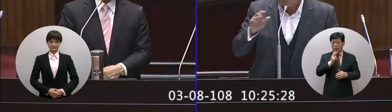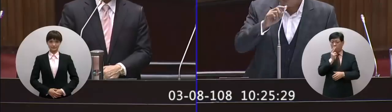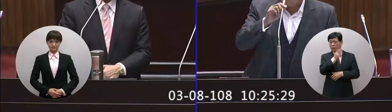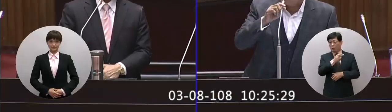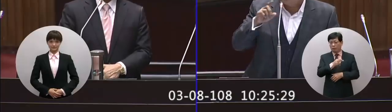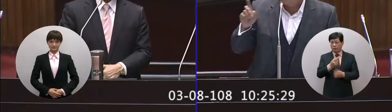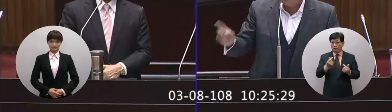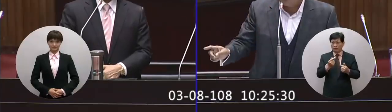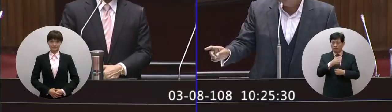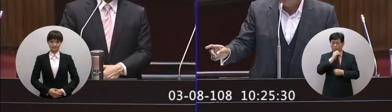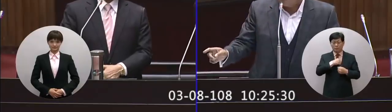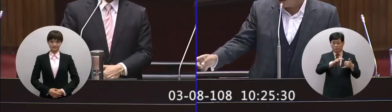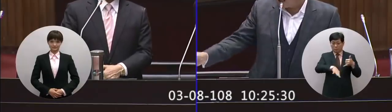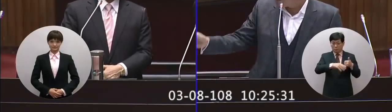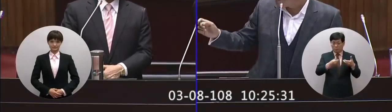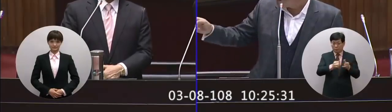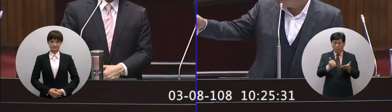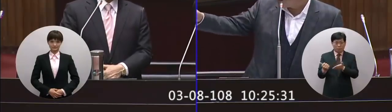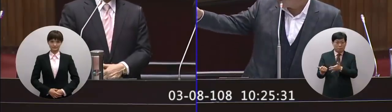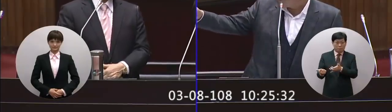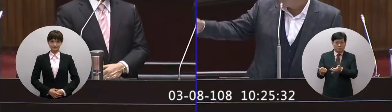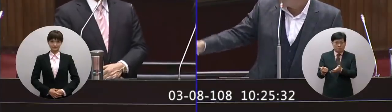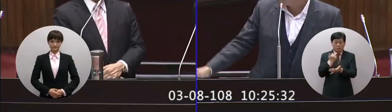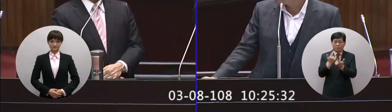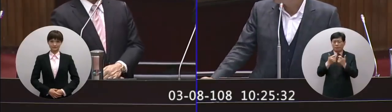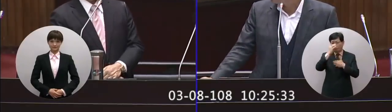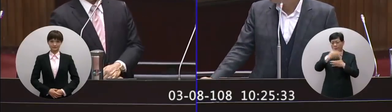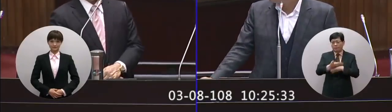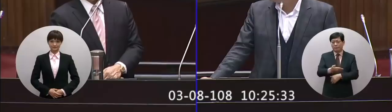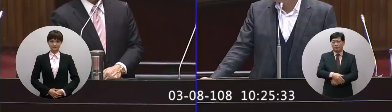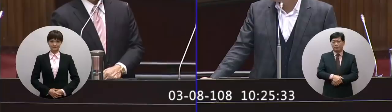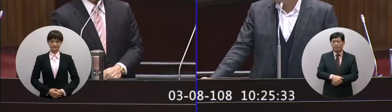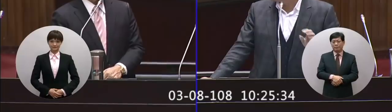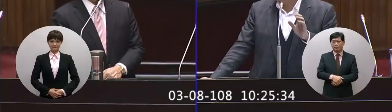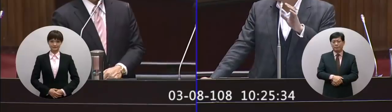南到这个南淡北送，我们先看一段影片，好不好？